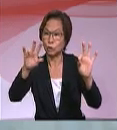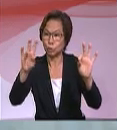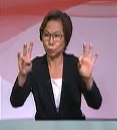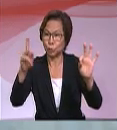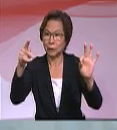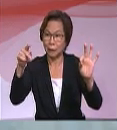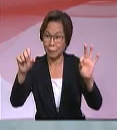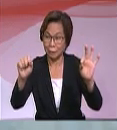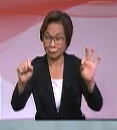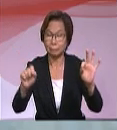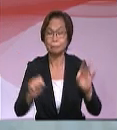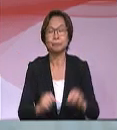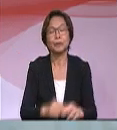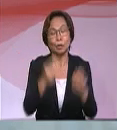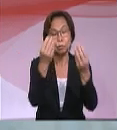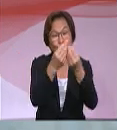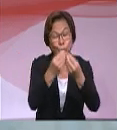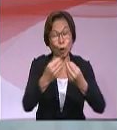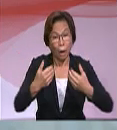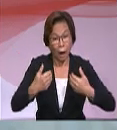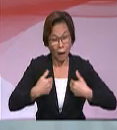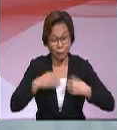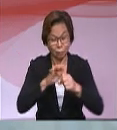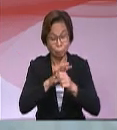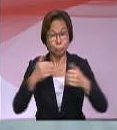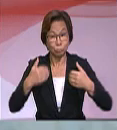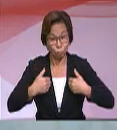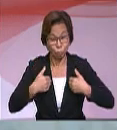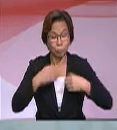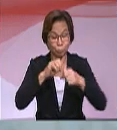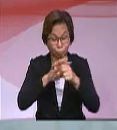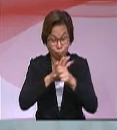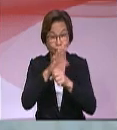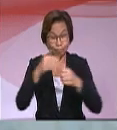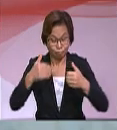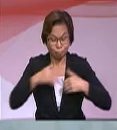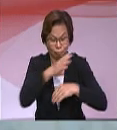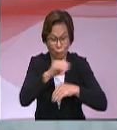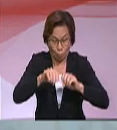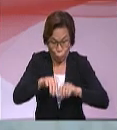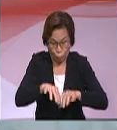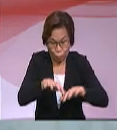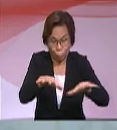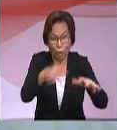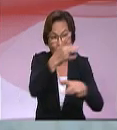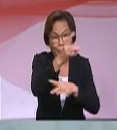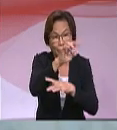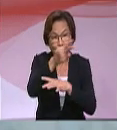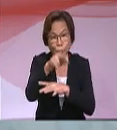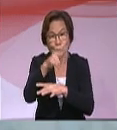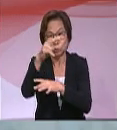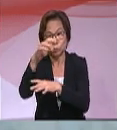98,737 kes. Manakala jumlah kes aktif dengan keboleh jangkitan COVID-19 adalah